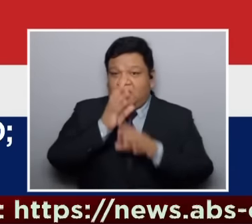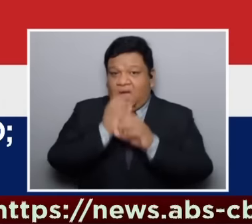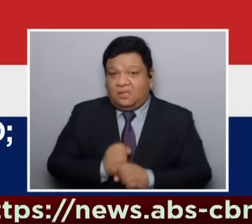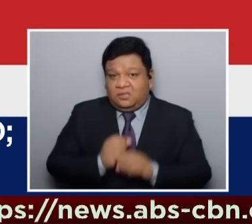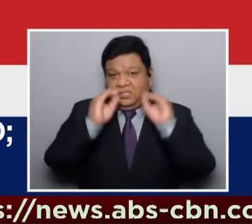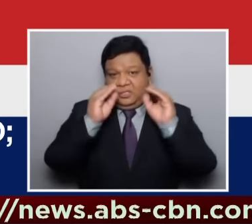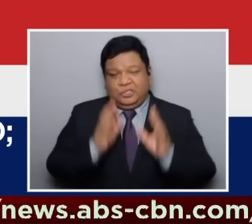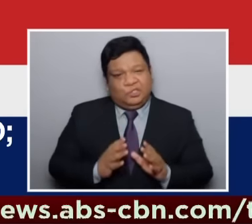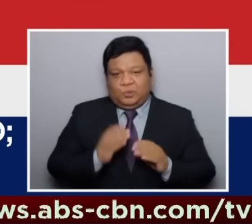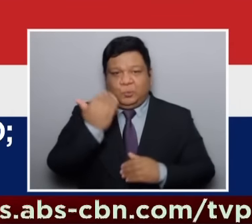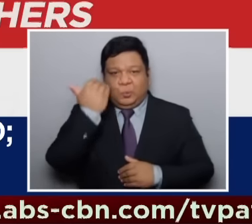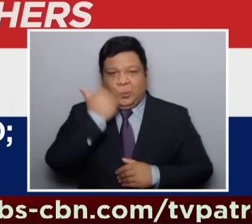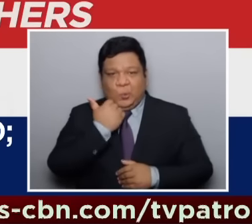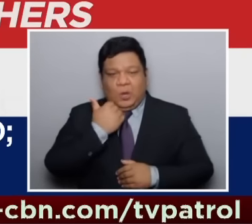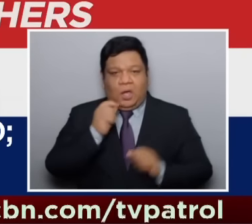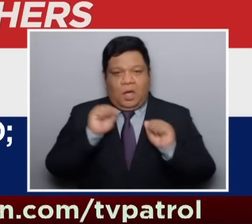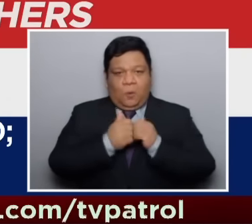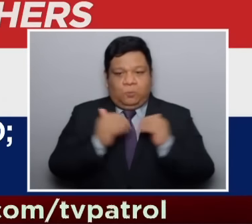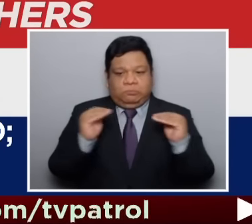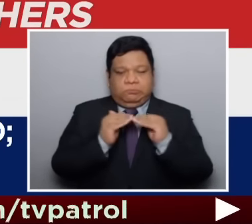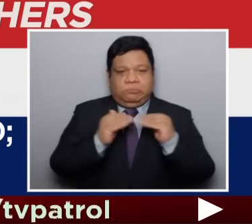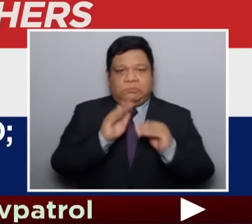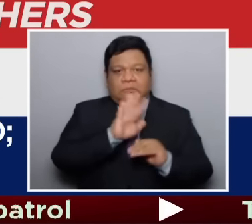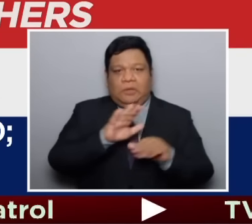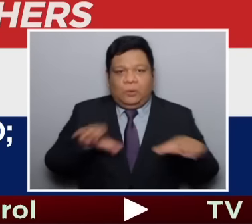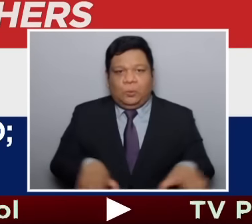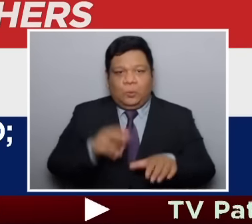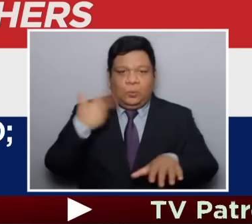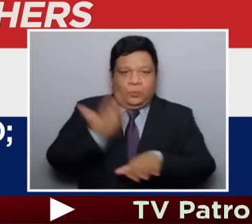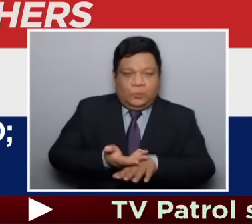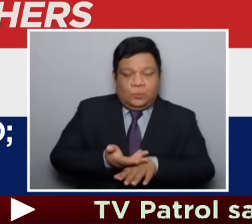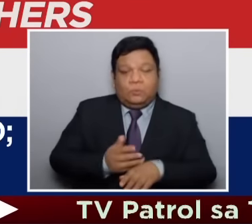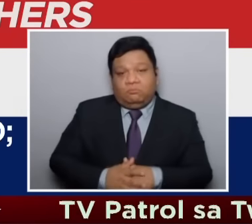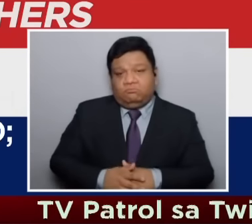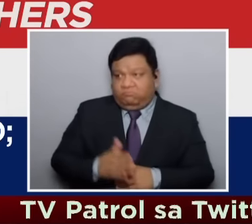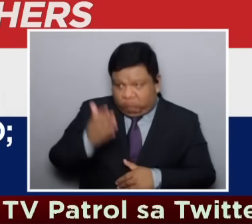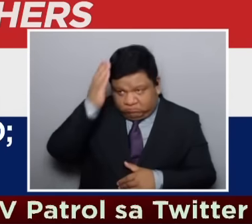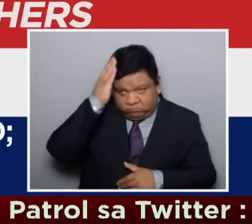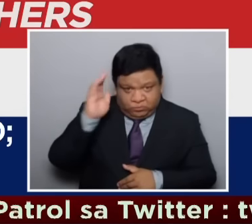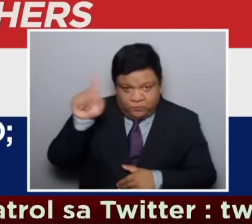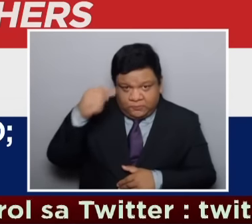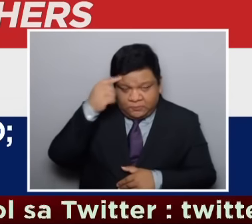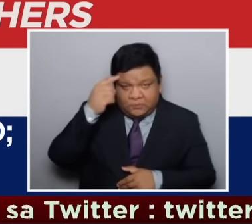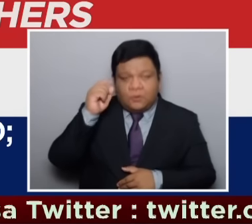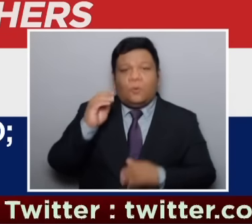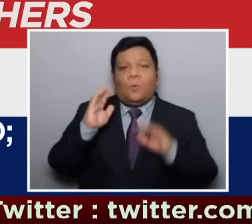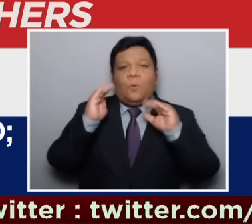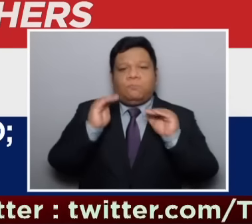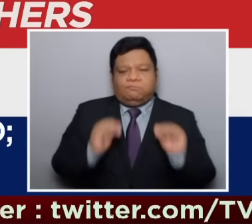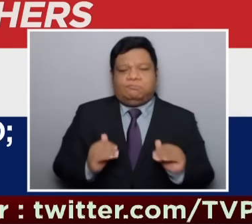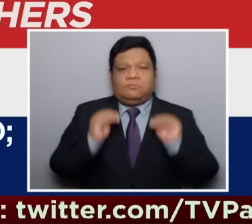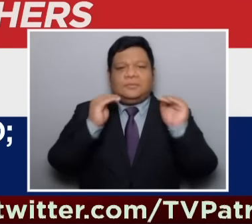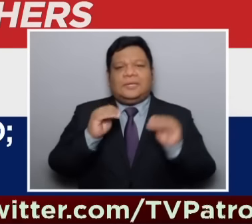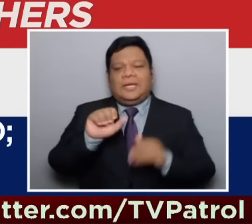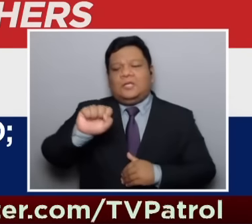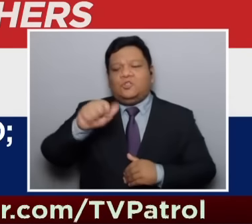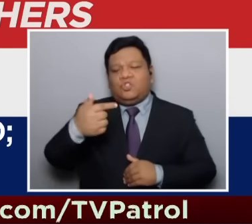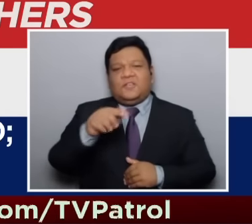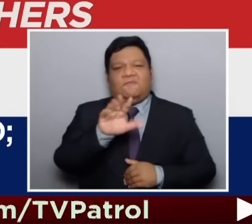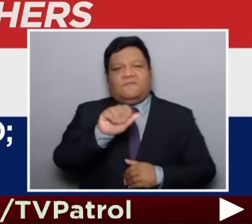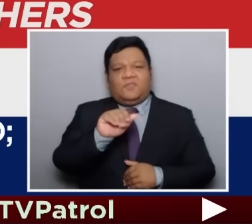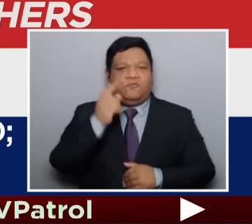ang kanilang mga gampanin. Apela nila sa pamahalaan gawing salary grade 15 ang sahod ng entry-level